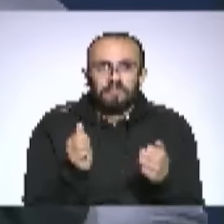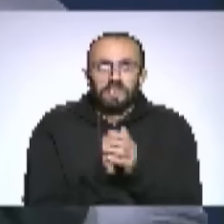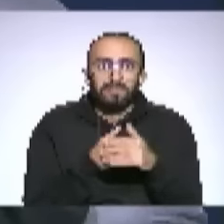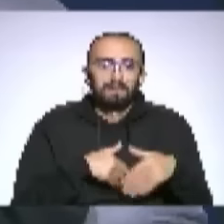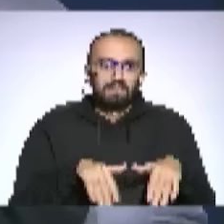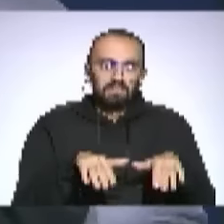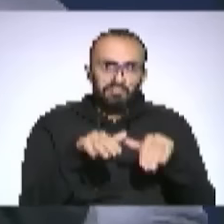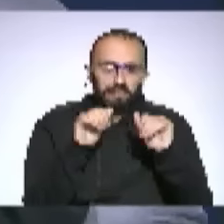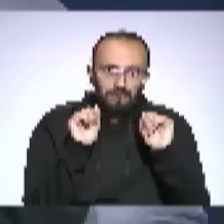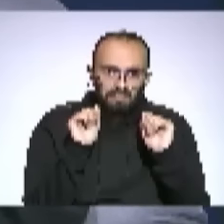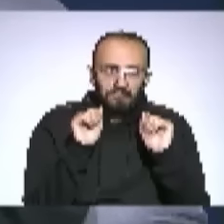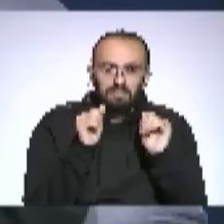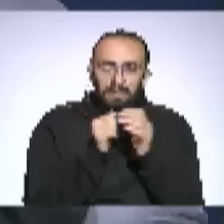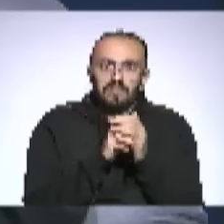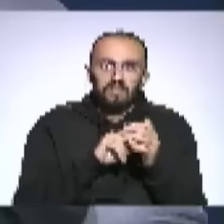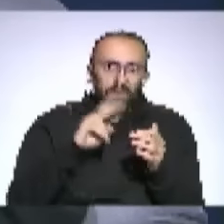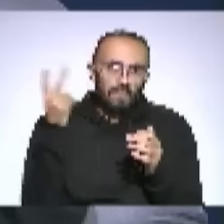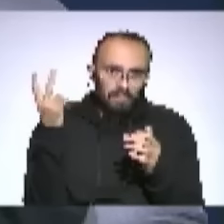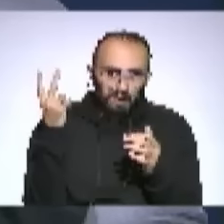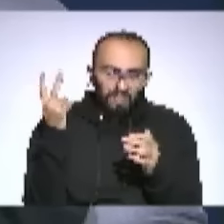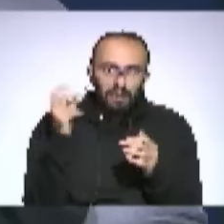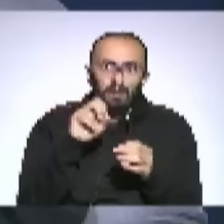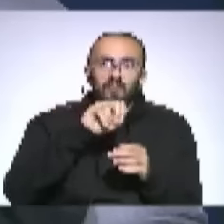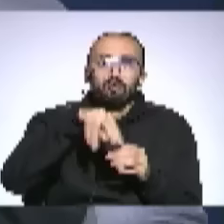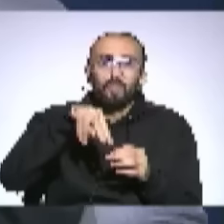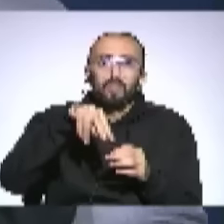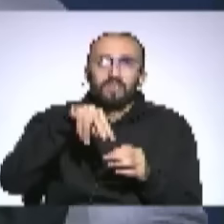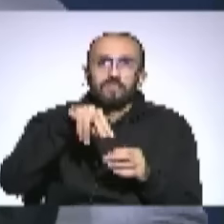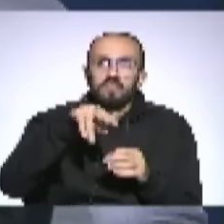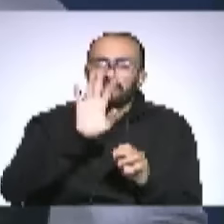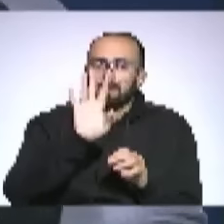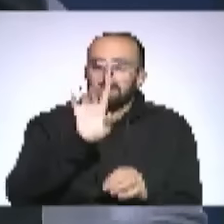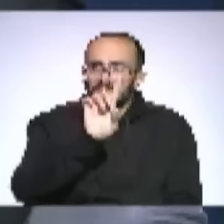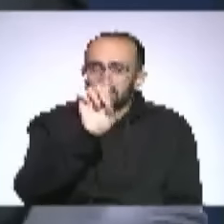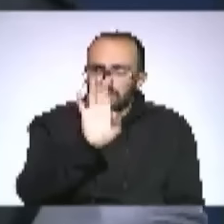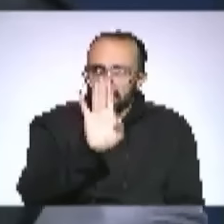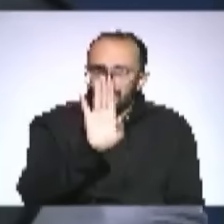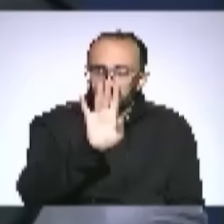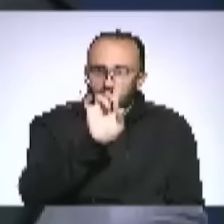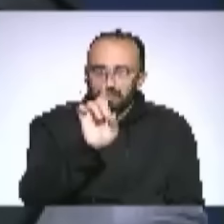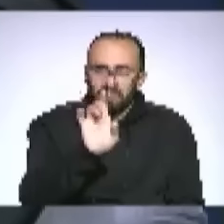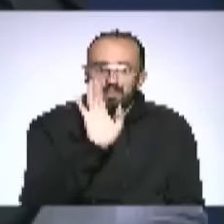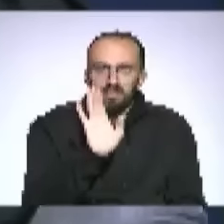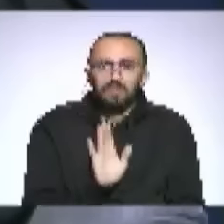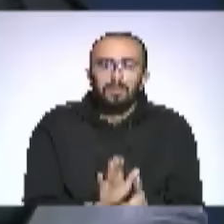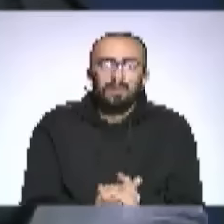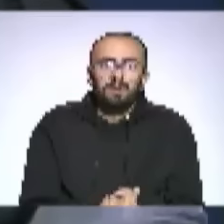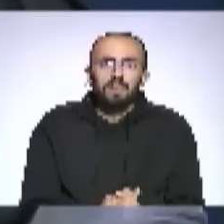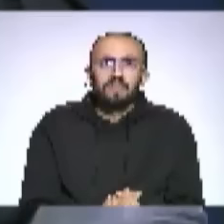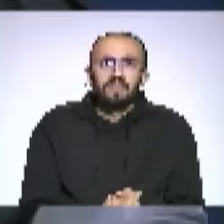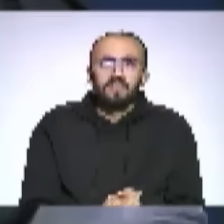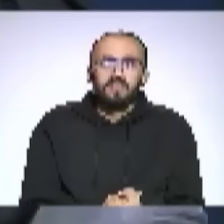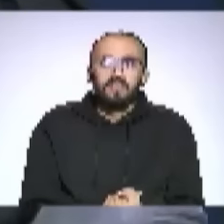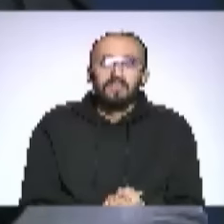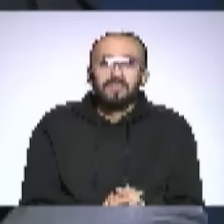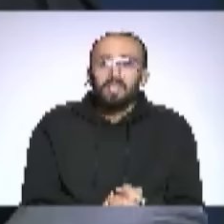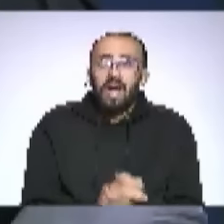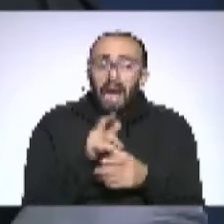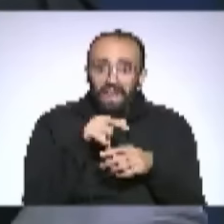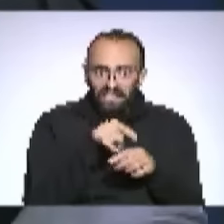عملت خناقه ومشاكل وسبت البيت قعدت ثمان شهور في بيت اسمحيلي بس اقول حاجه يعني معلش اه ا حاجه